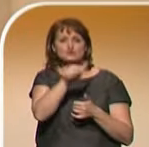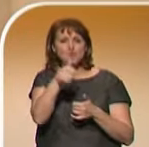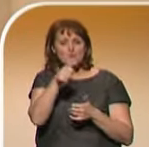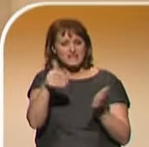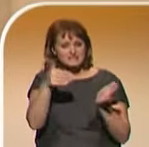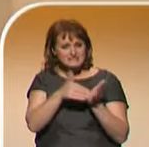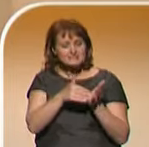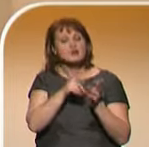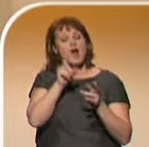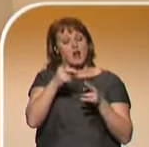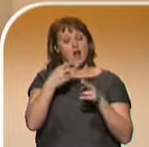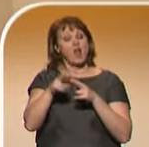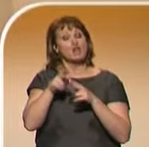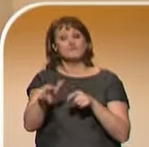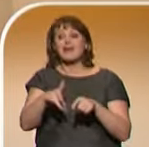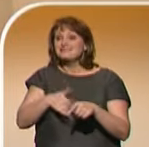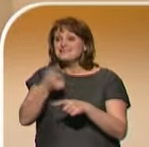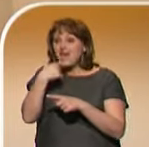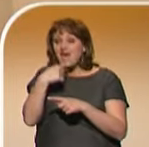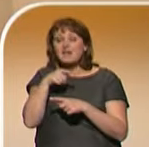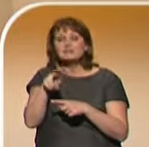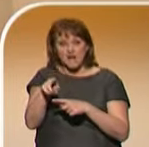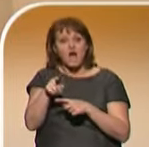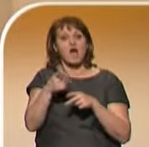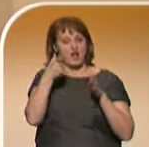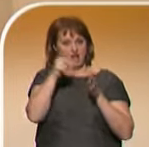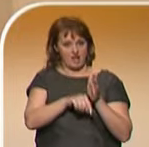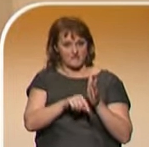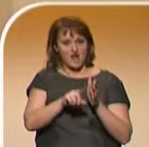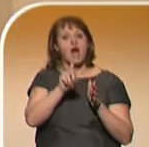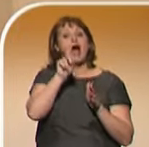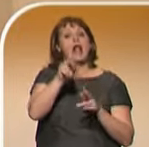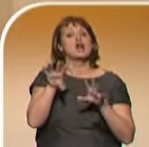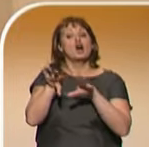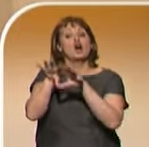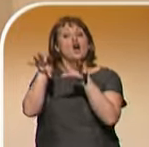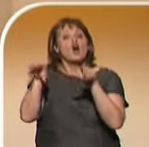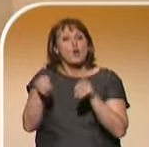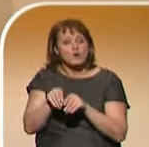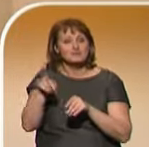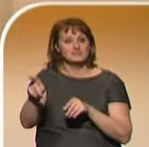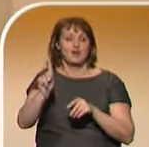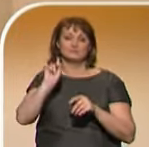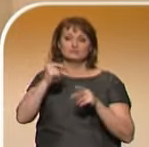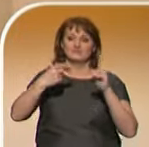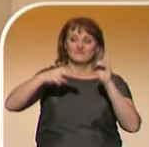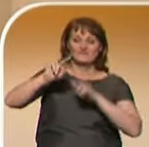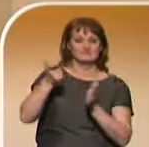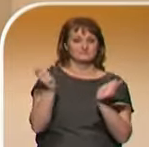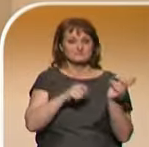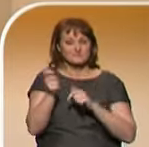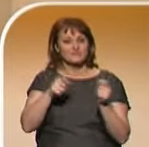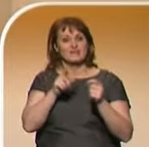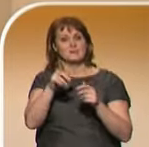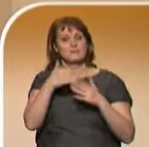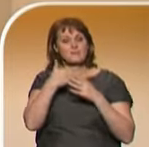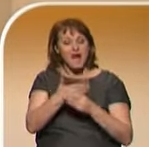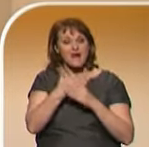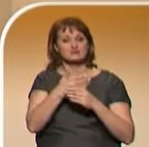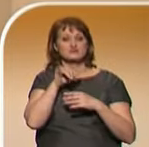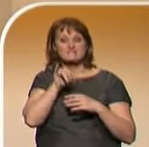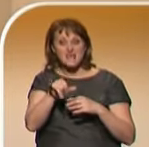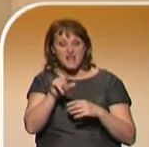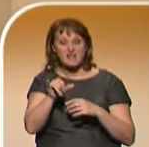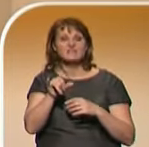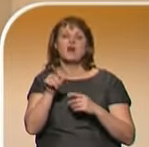tak je to levná léčba. Ale z pohledu té rodiny, kdy musí ten jídelníček obsahovat větší množství zeleniny, větší množství masa, tak to